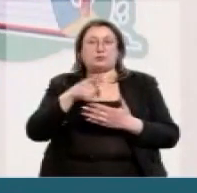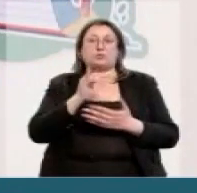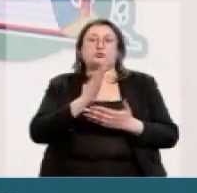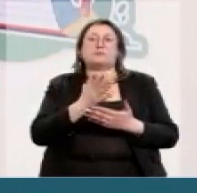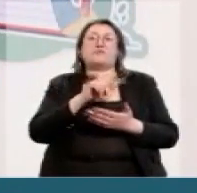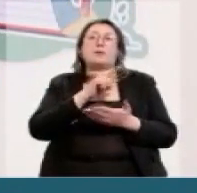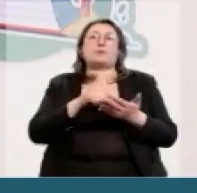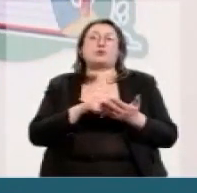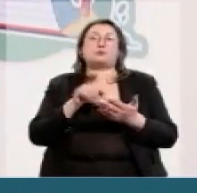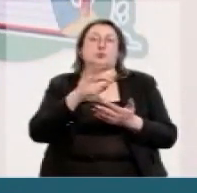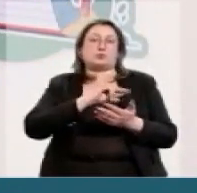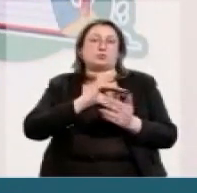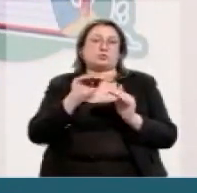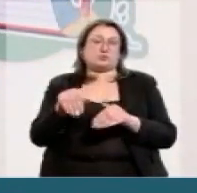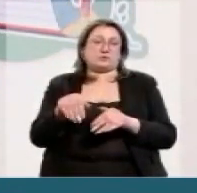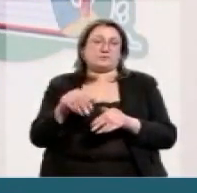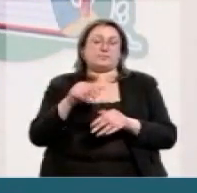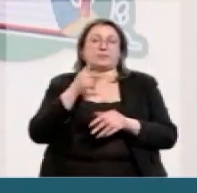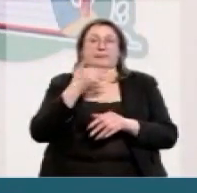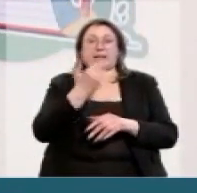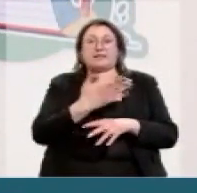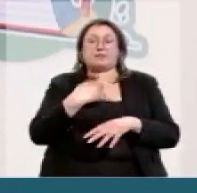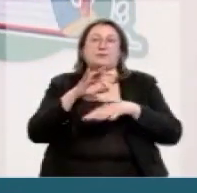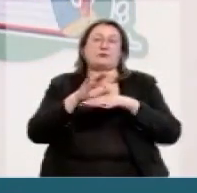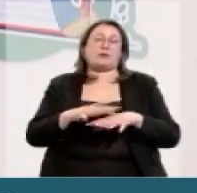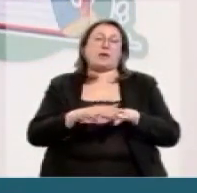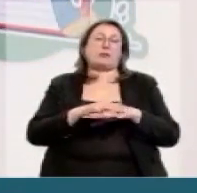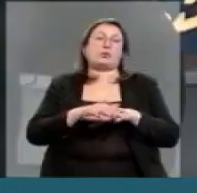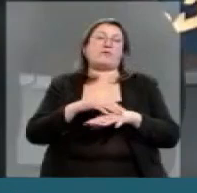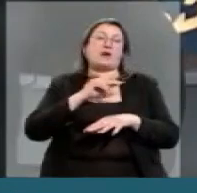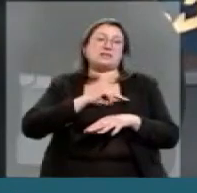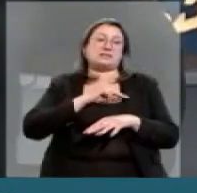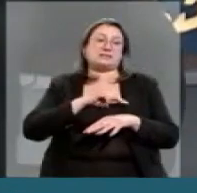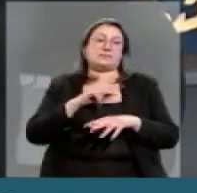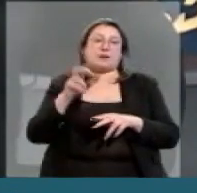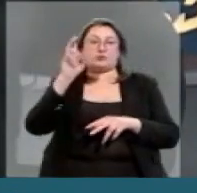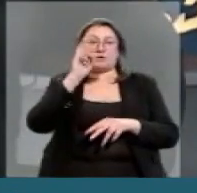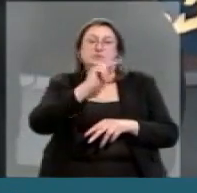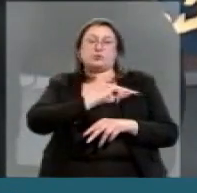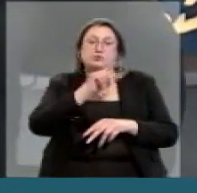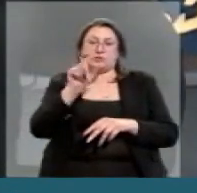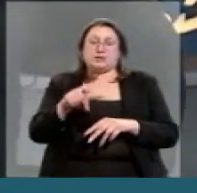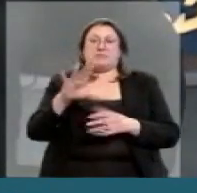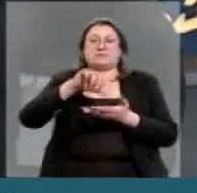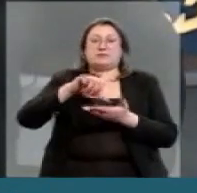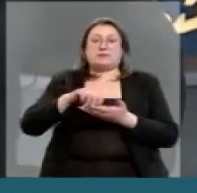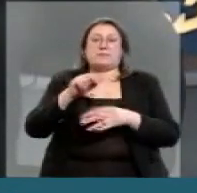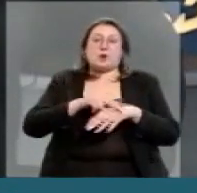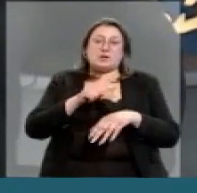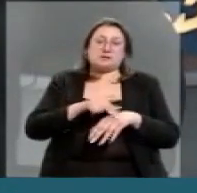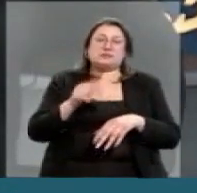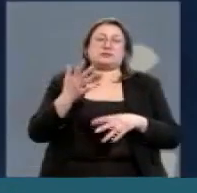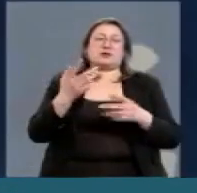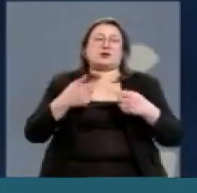них возникнет вопрос о трудоустройстве. И специально для них мы проведем ярмарку вакансий. Государственные служащие, представители